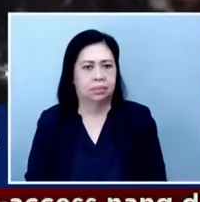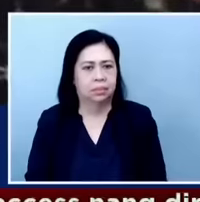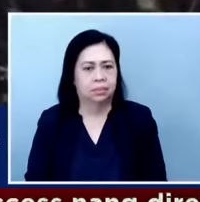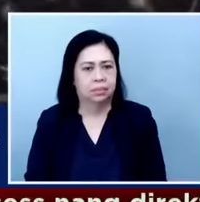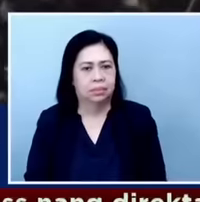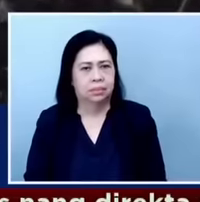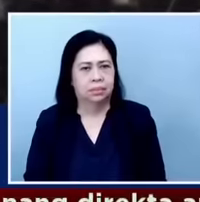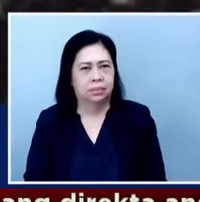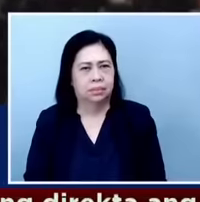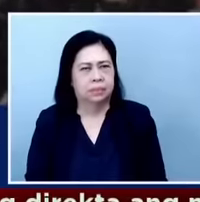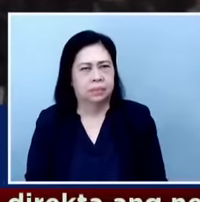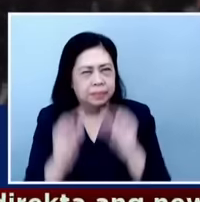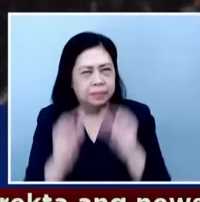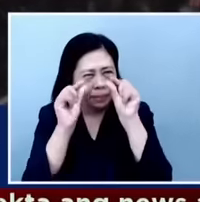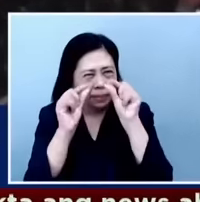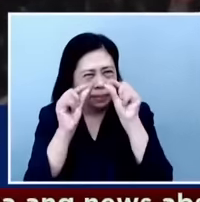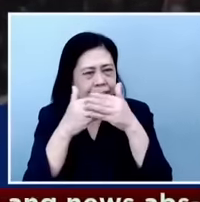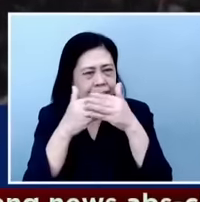Kaunting-kaunting na lamang po.